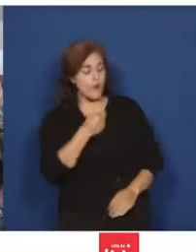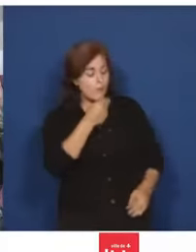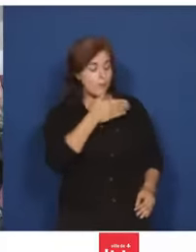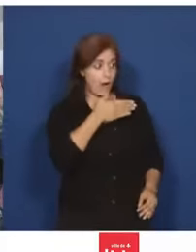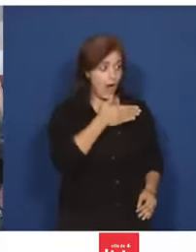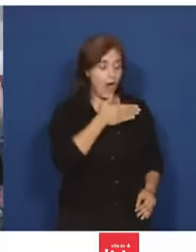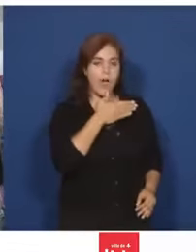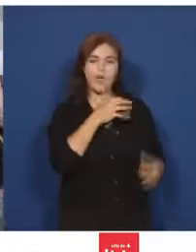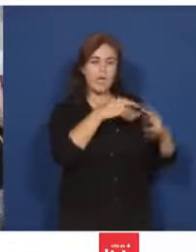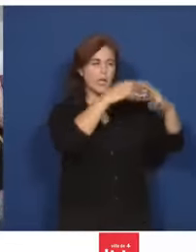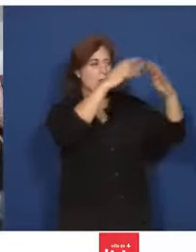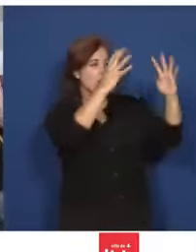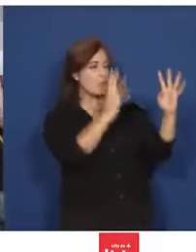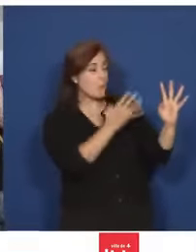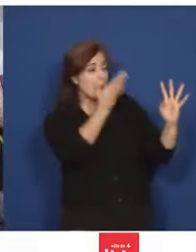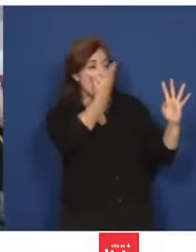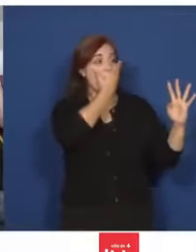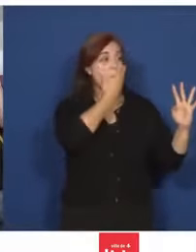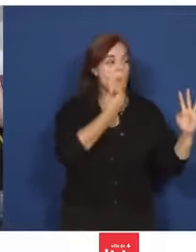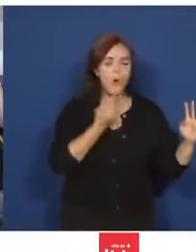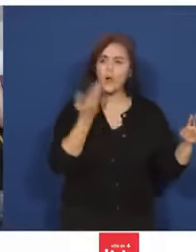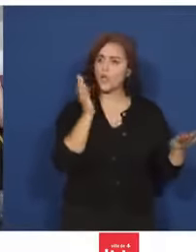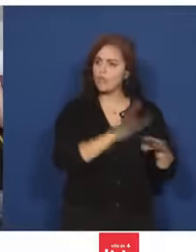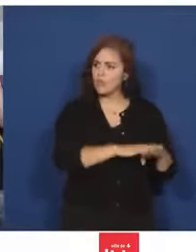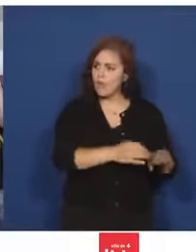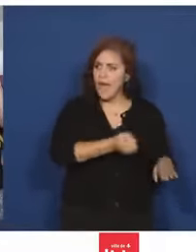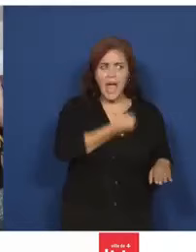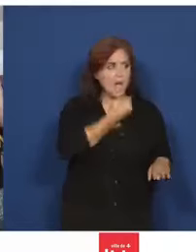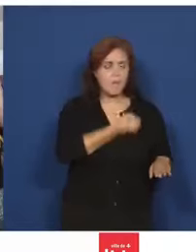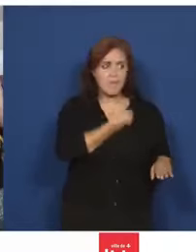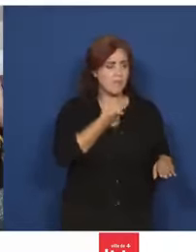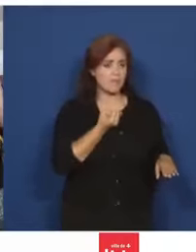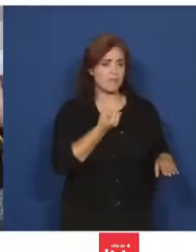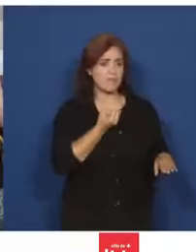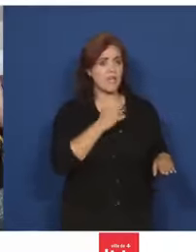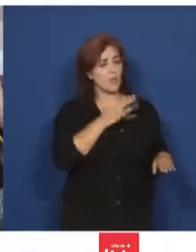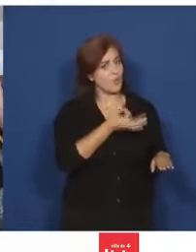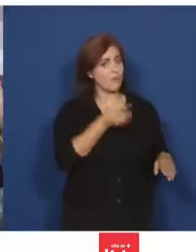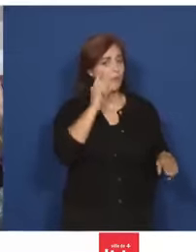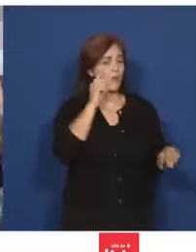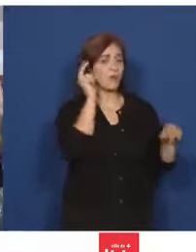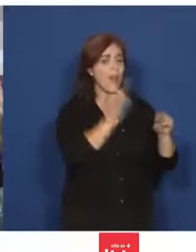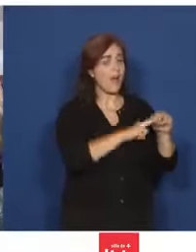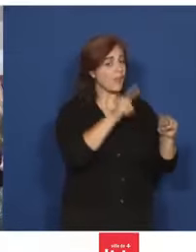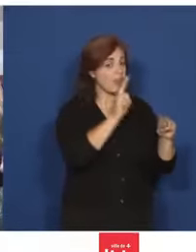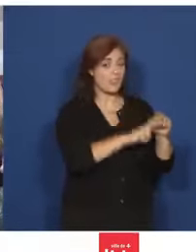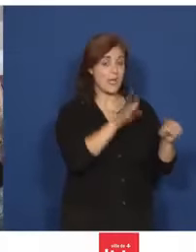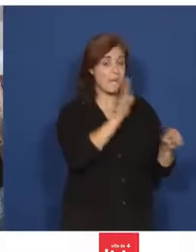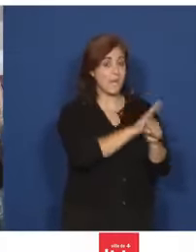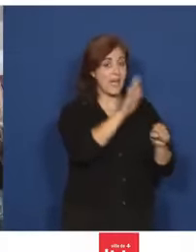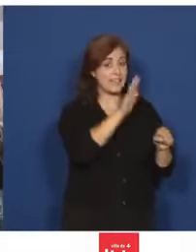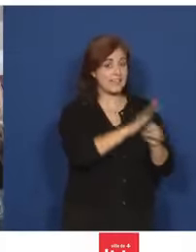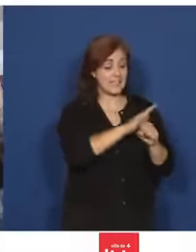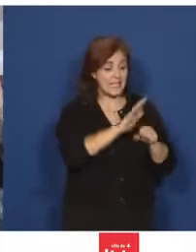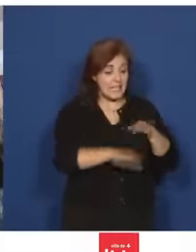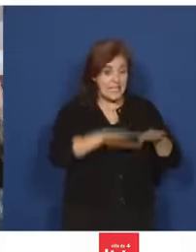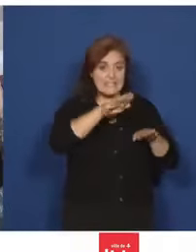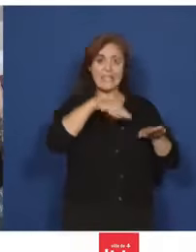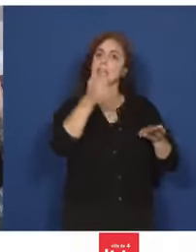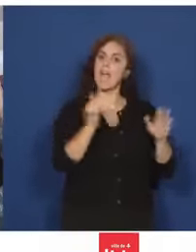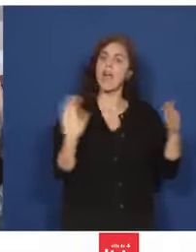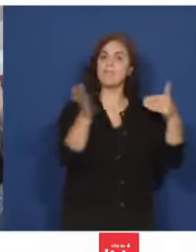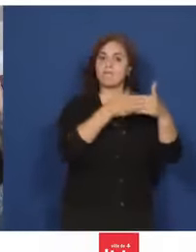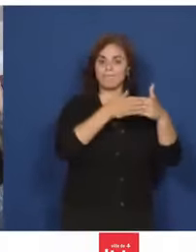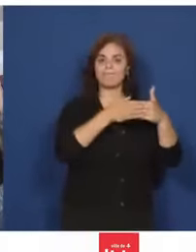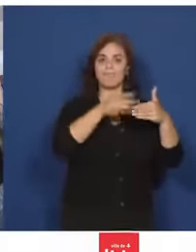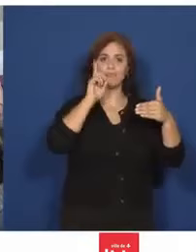beauté masque difficilement la dégradation du bâti par un manque évident d'entretien. Un escalier intérieur en est même condamné car